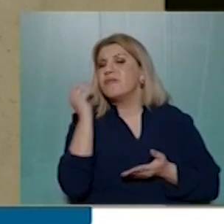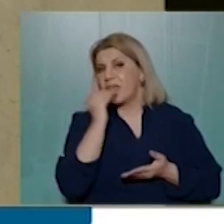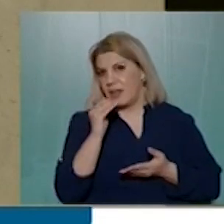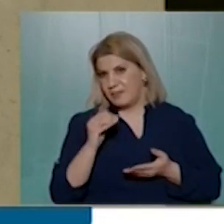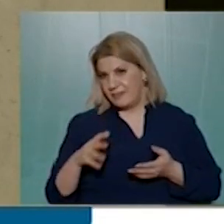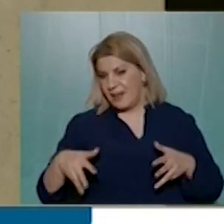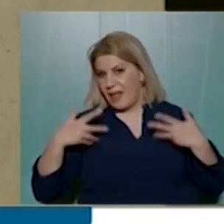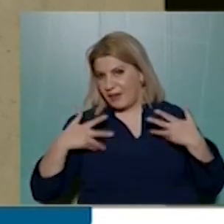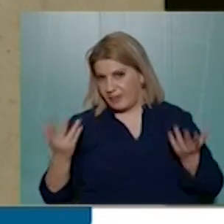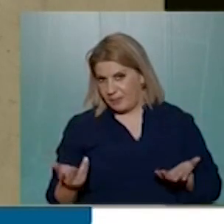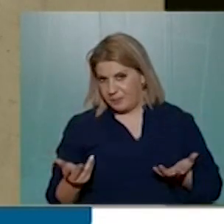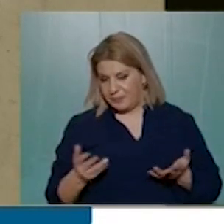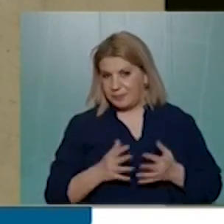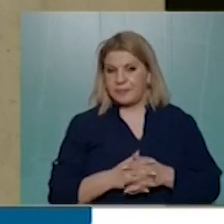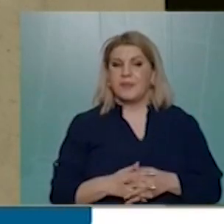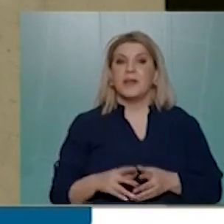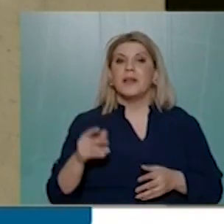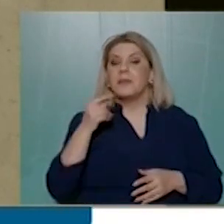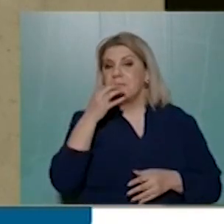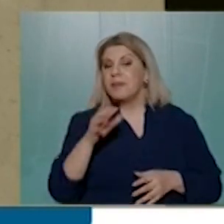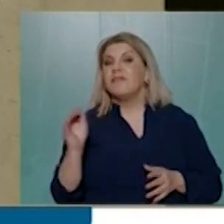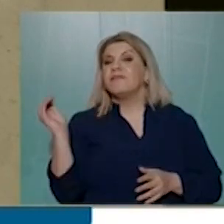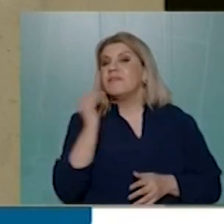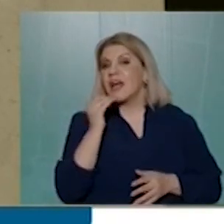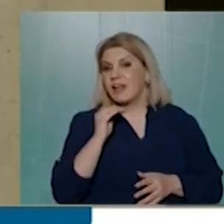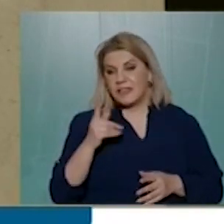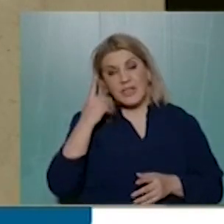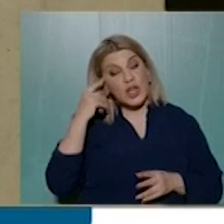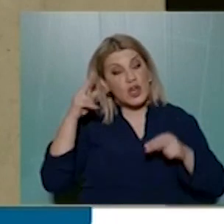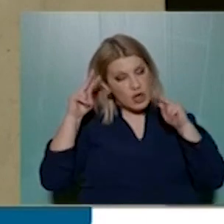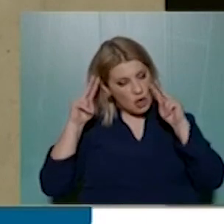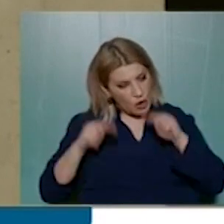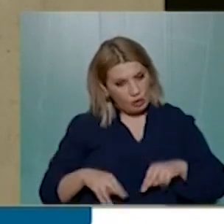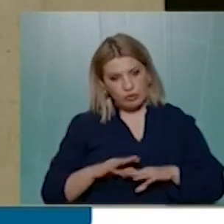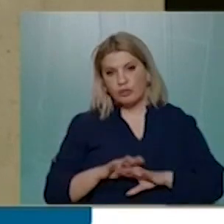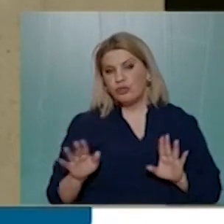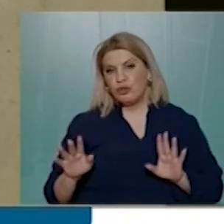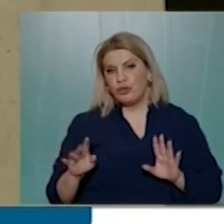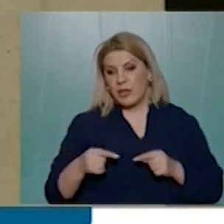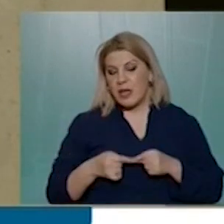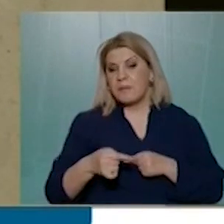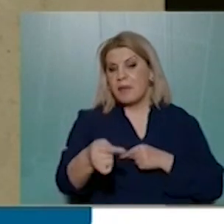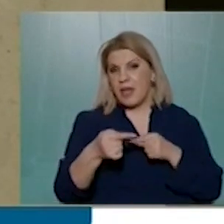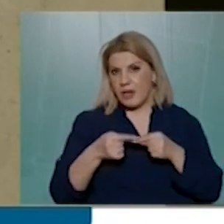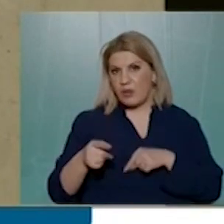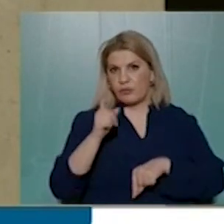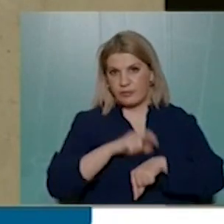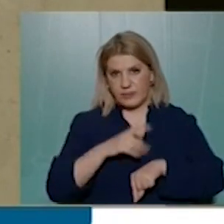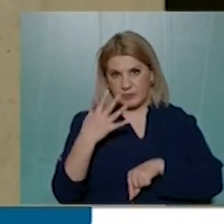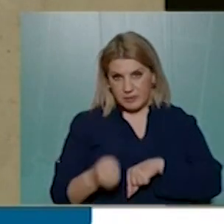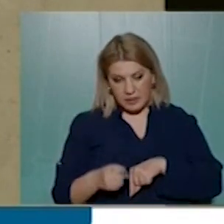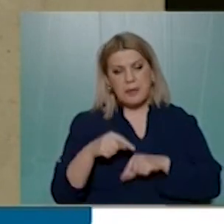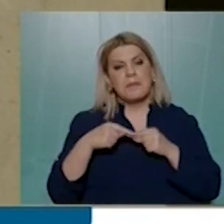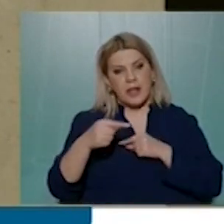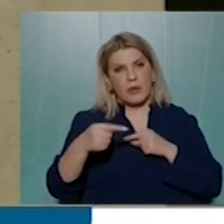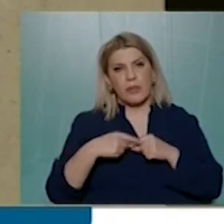πανηγυρίσετε μη βιάζεστε γιατί είναι γνωστό η περίοδος στην οποία βρισκόμαστε ότι είναι μια